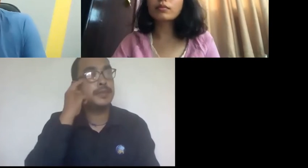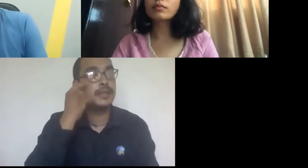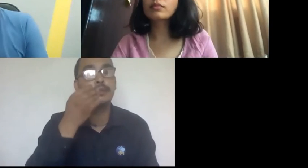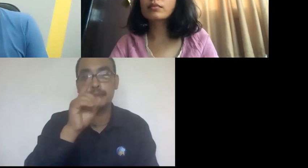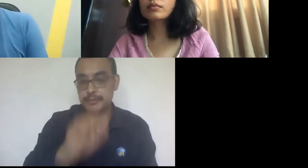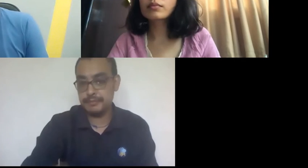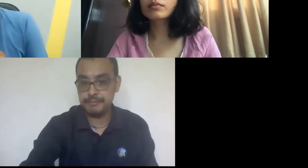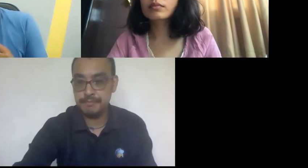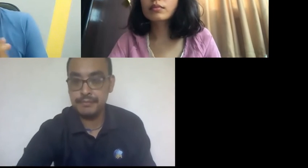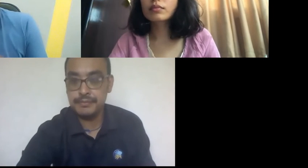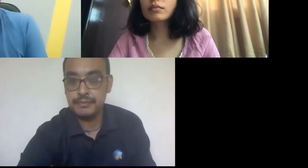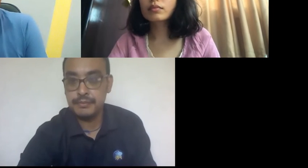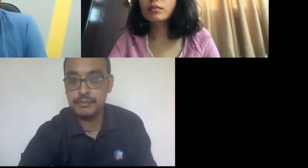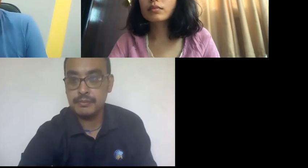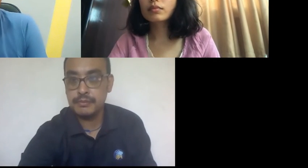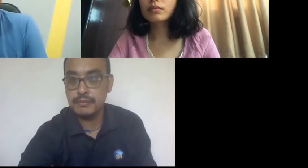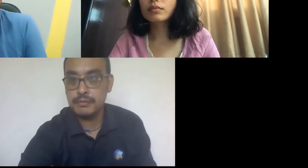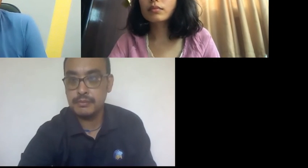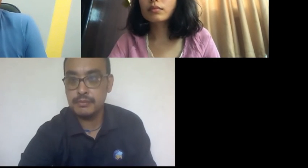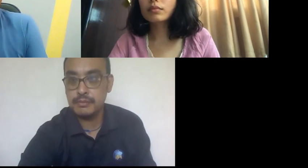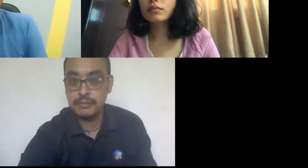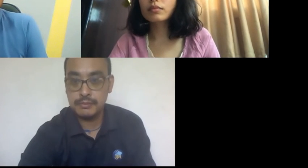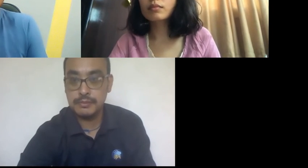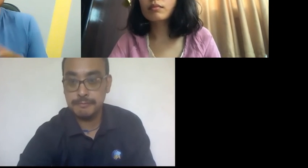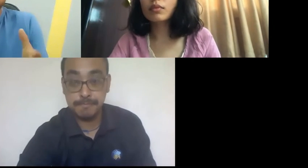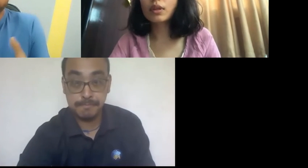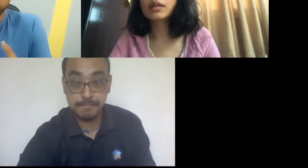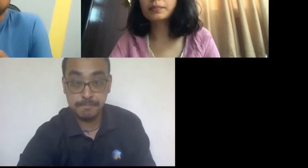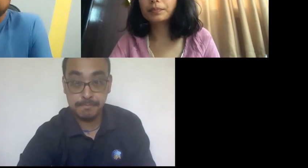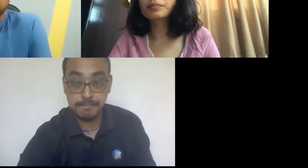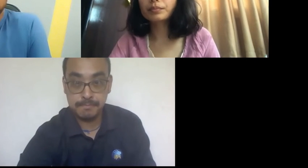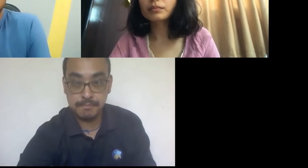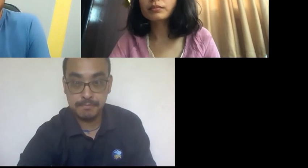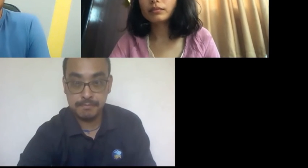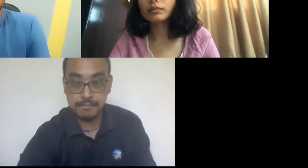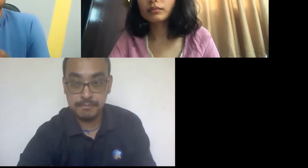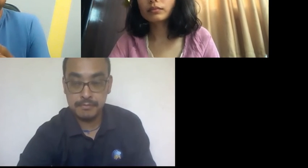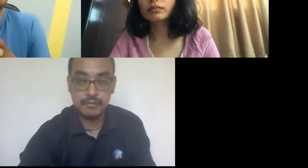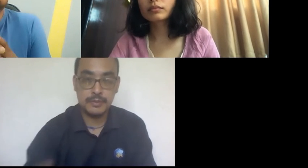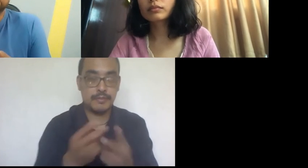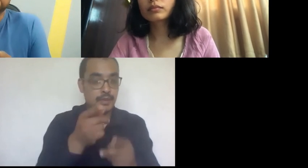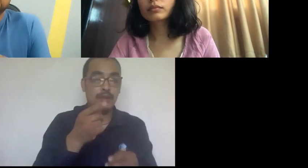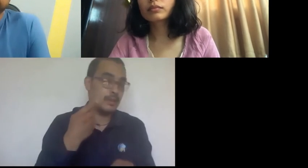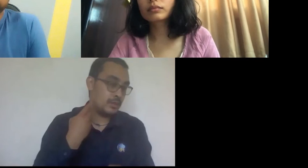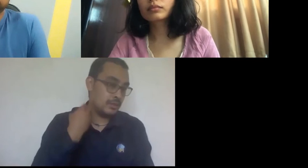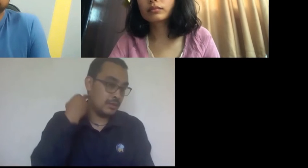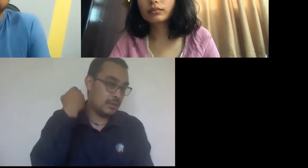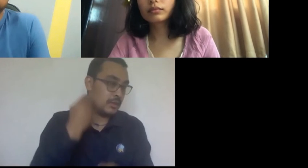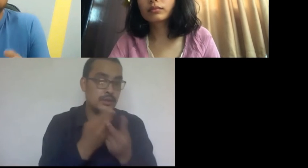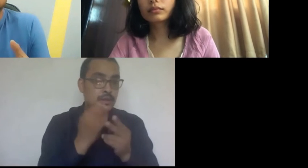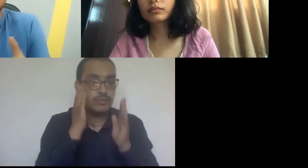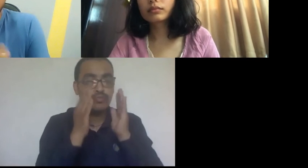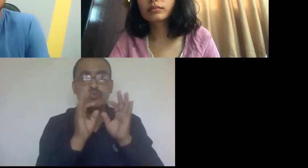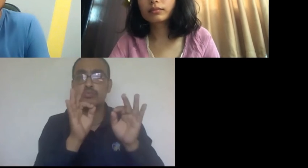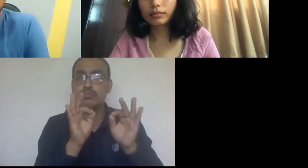होइन एकजना डक्टरसँग कुरा गर्दा पनि उहाँले भन्नुभएको थियो होइन ब्युटिसियनहरूले तपाईँको ब्युटीको टिप्सहरू दिएर यो गर्नु त्यो गर्नु